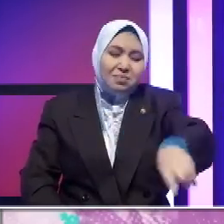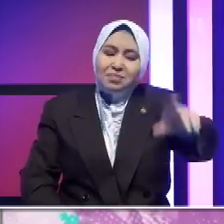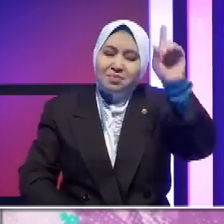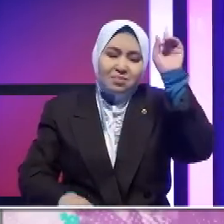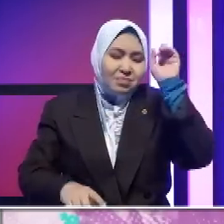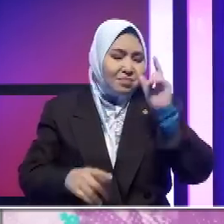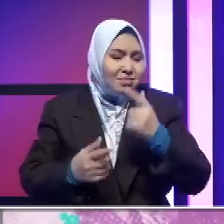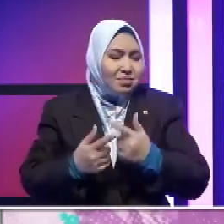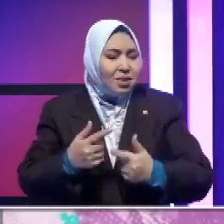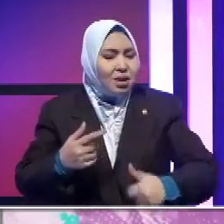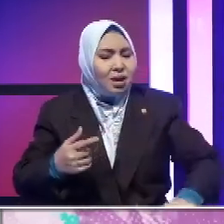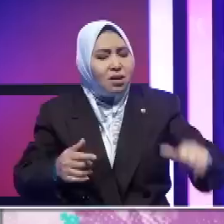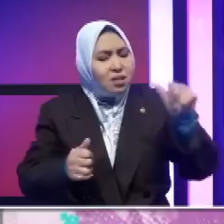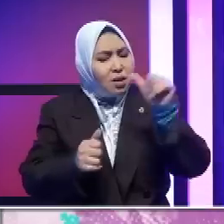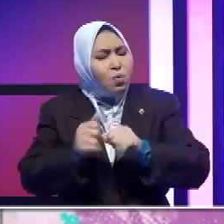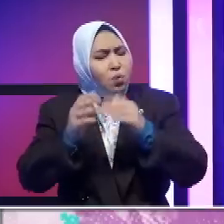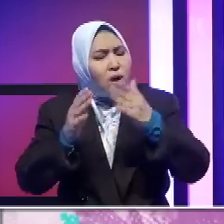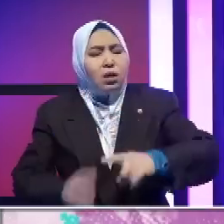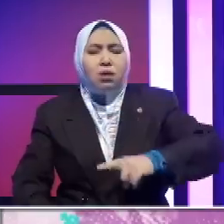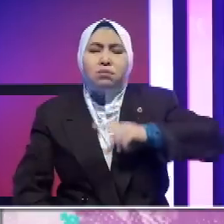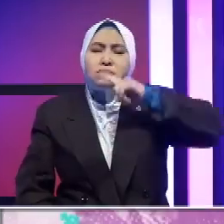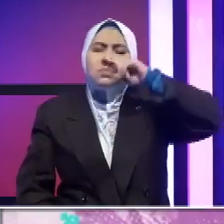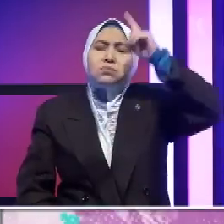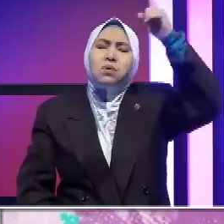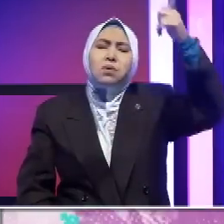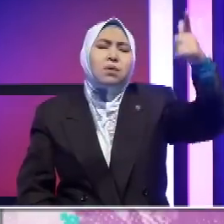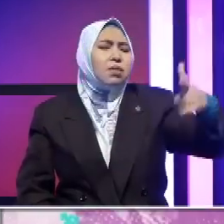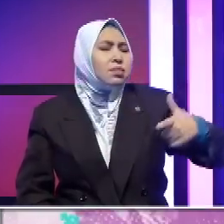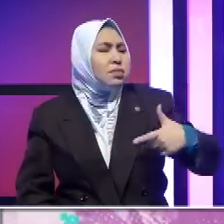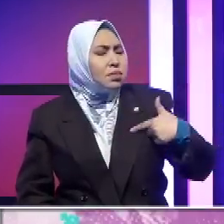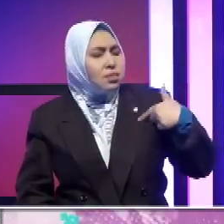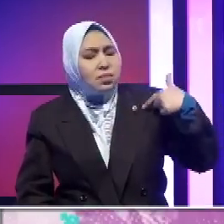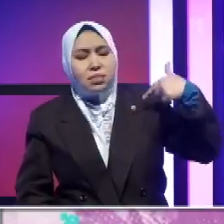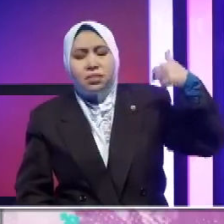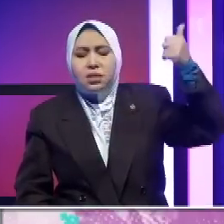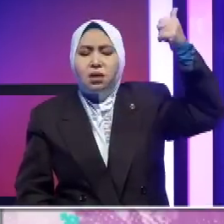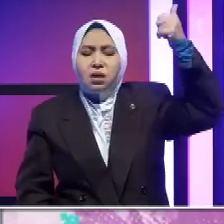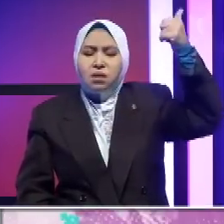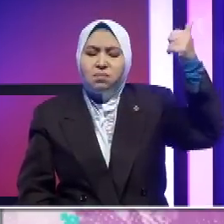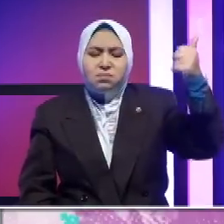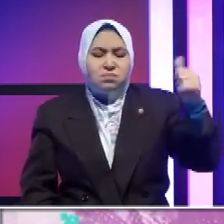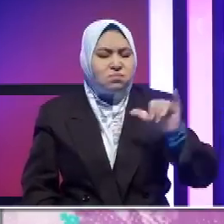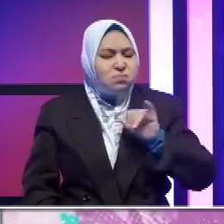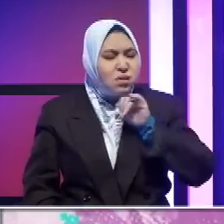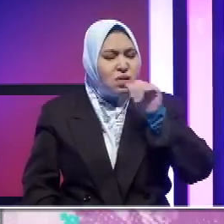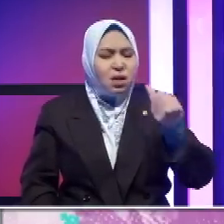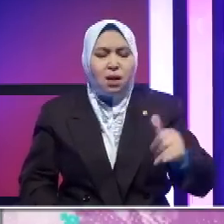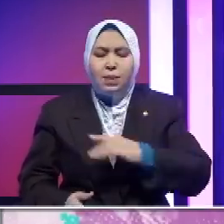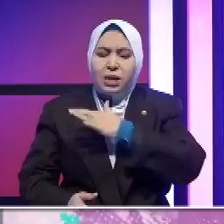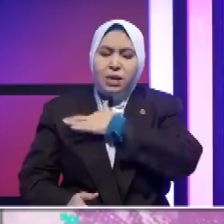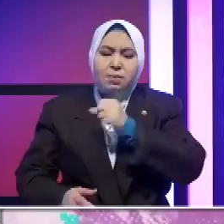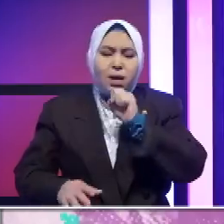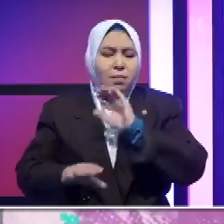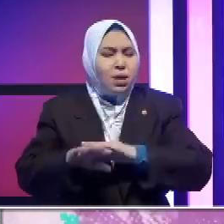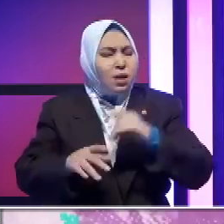كل متكبر لا يؤمن بيوم